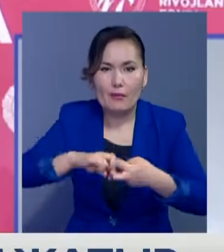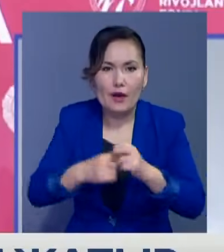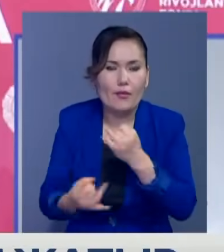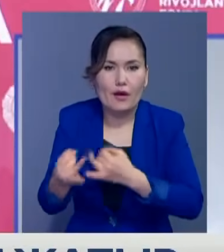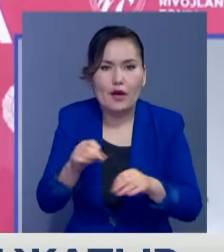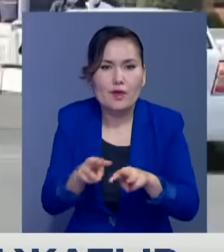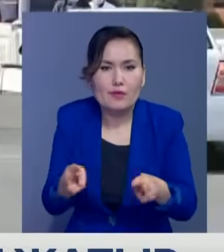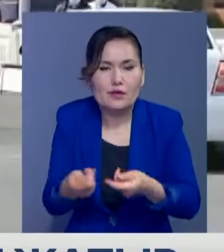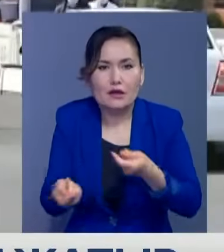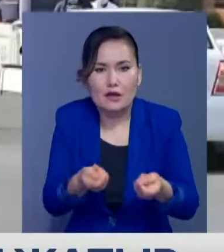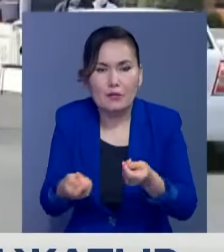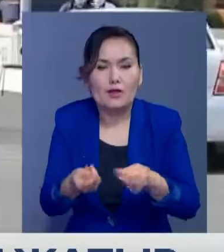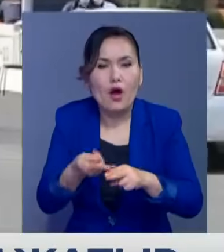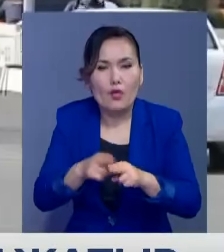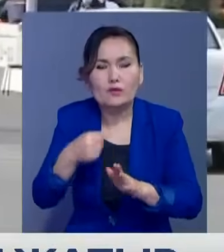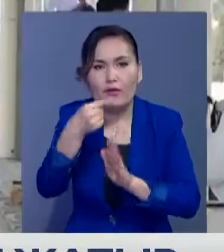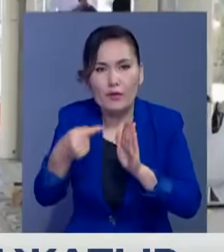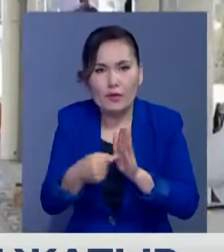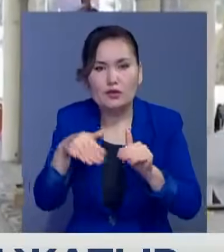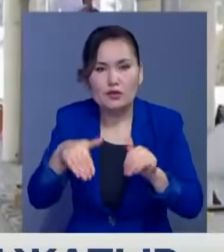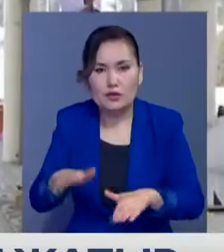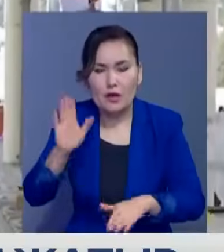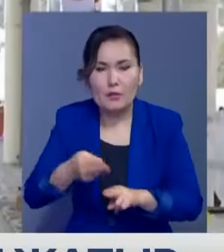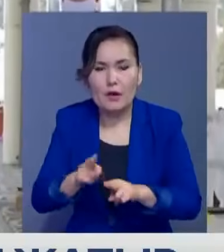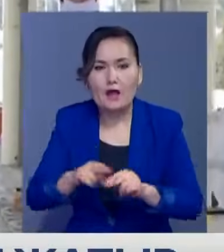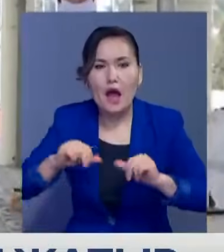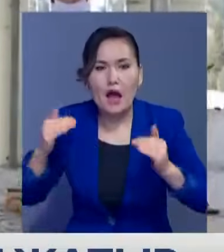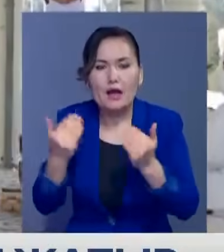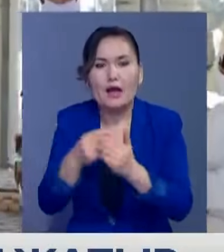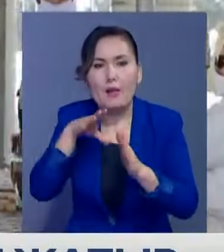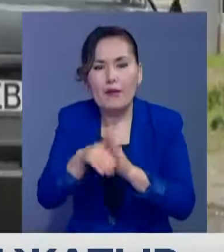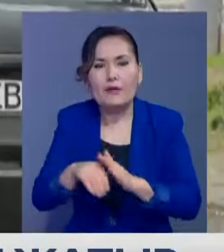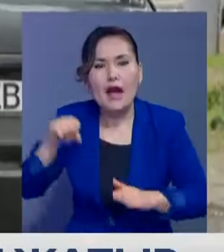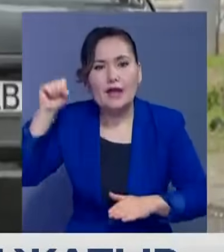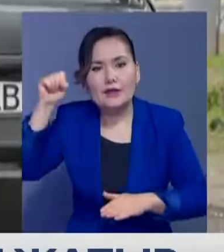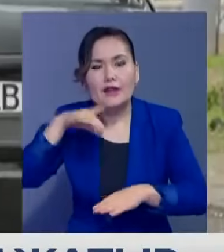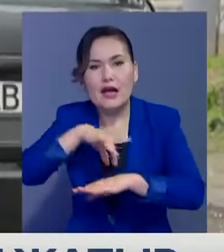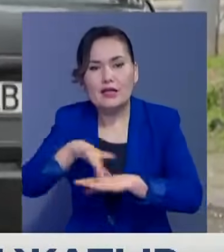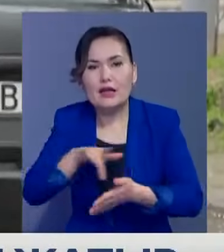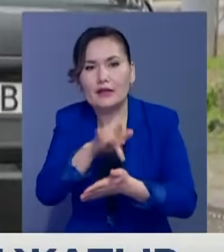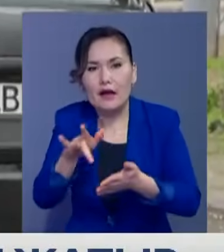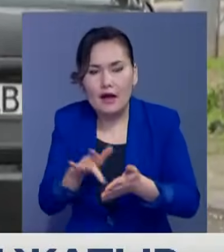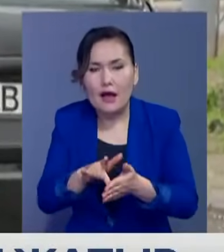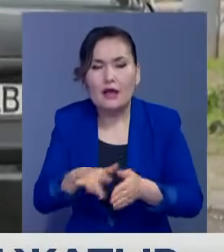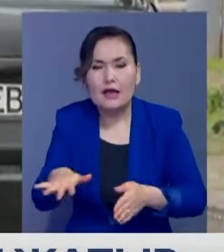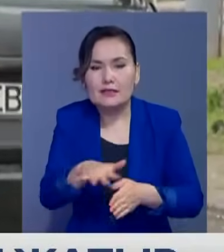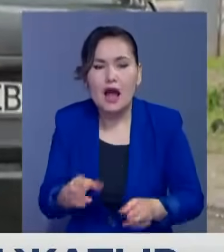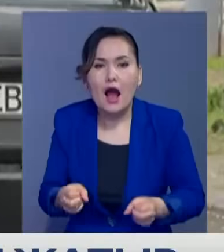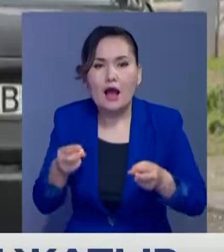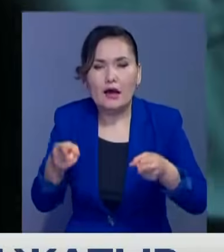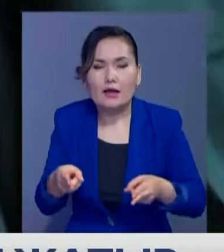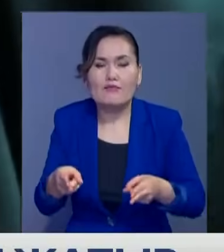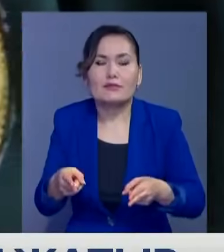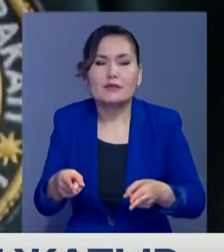бірлесе шешпекпіз. Тағы бір айтып кететін жайт. Карантин енгізілгелі бері Ташкентте қылмыс саны екі есе азайды деп Ішкі істер